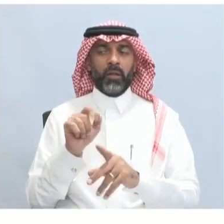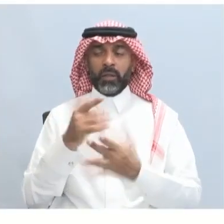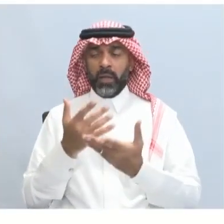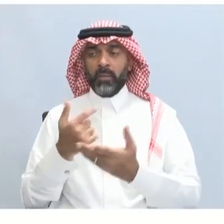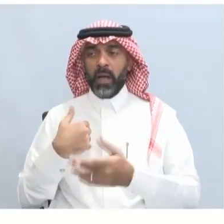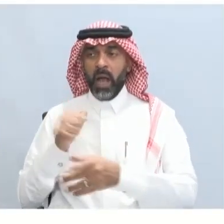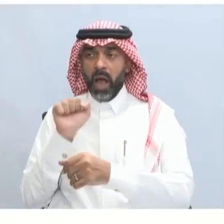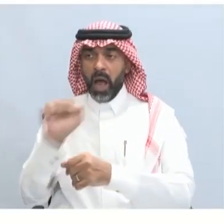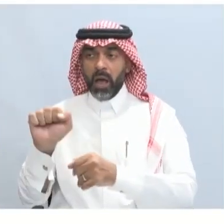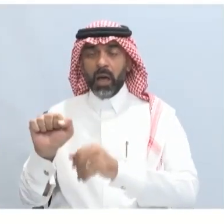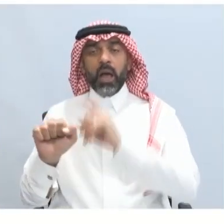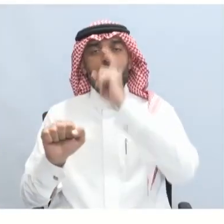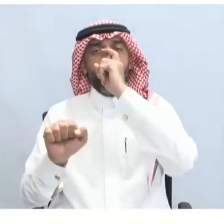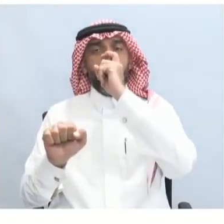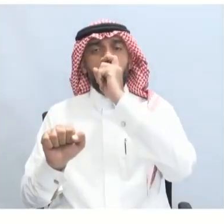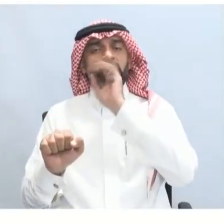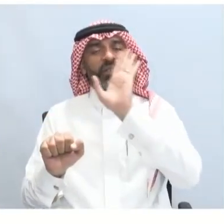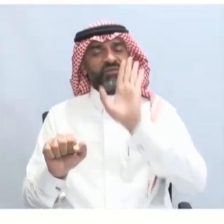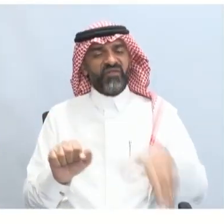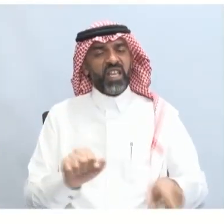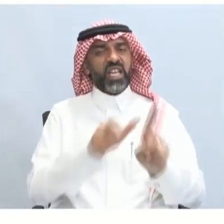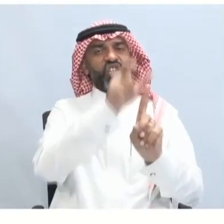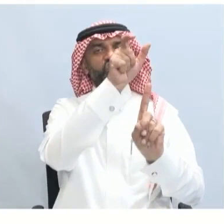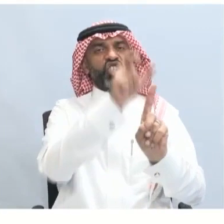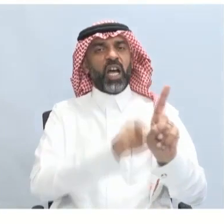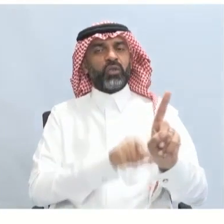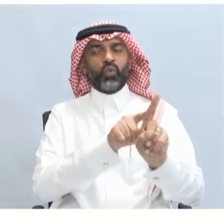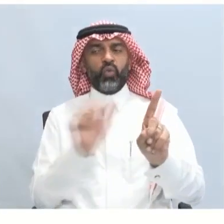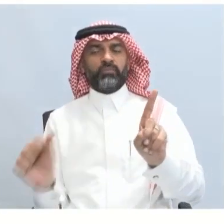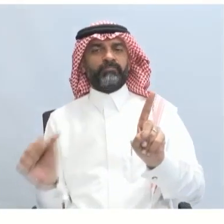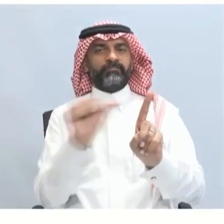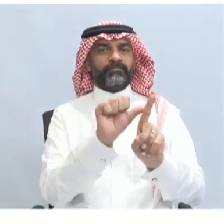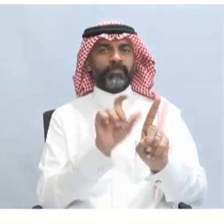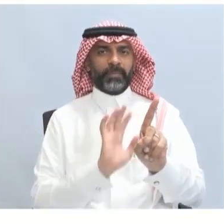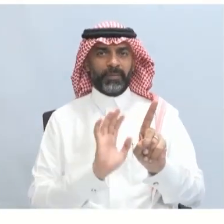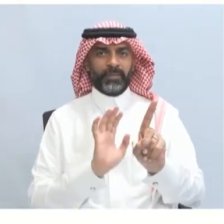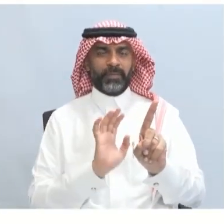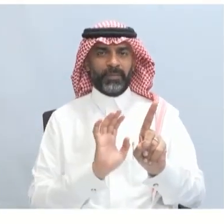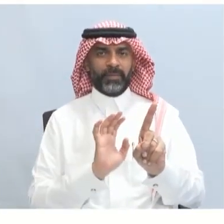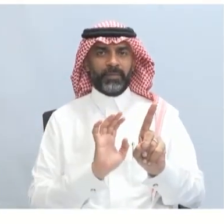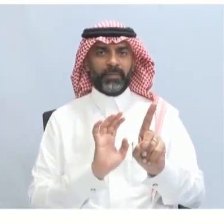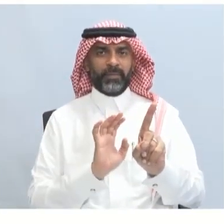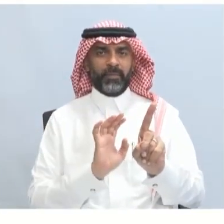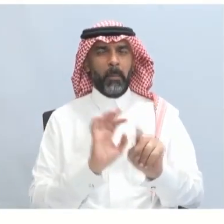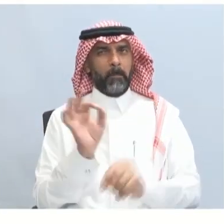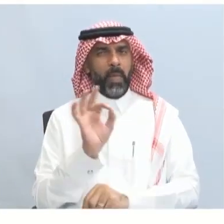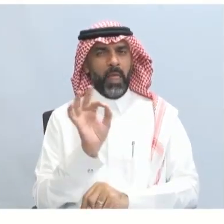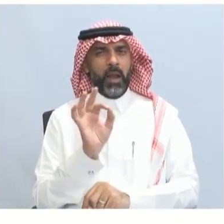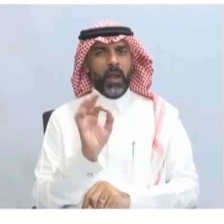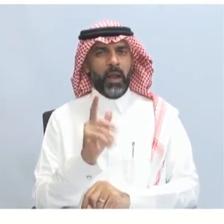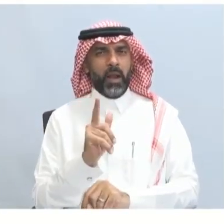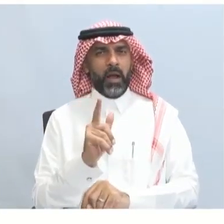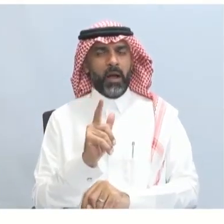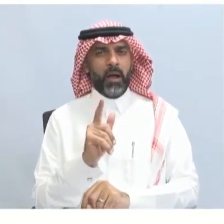تصوره الا بوجود شخص ينسب اليه هذا الحق ولنقل مثلا